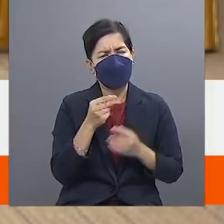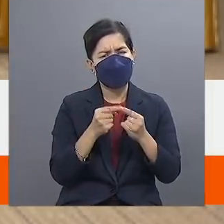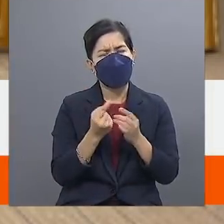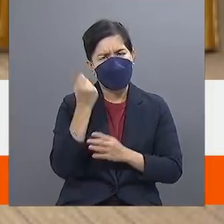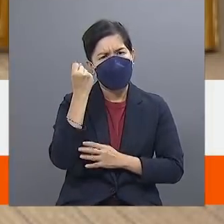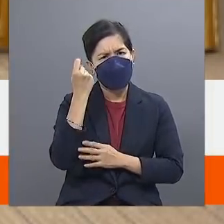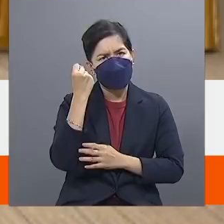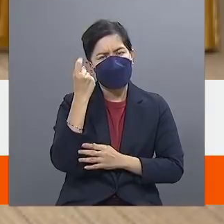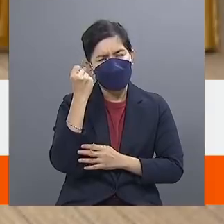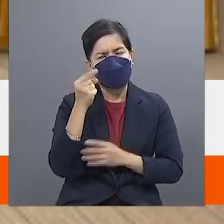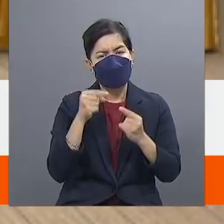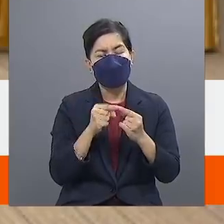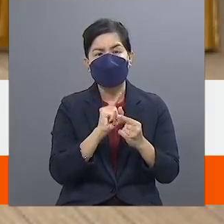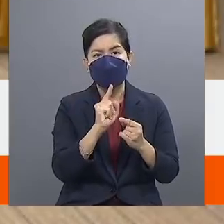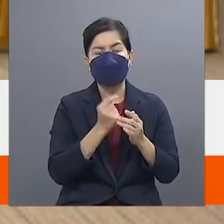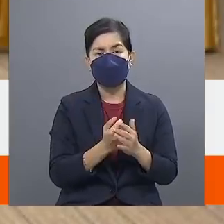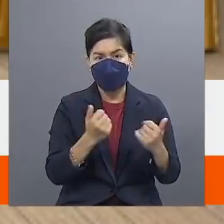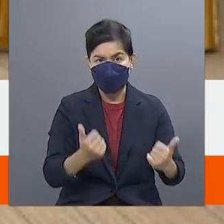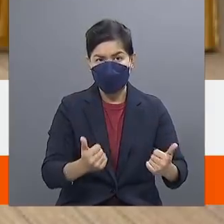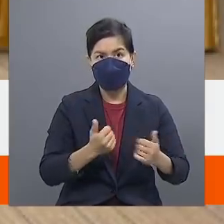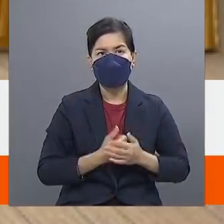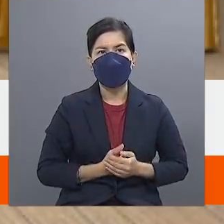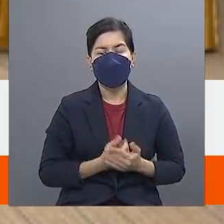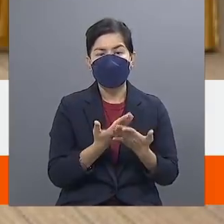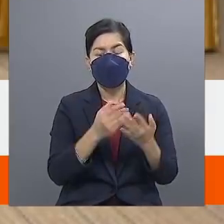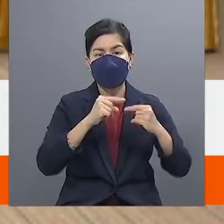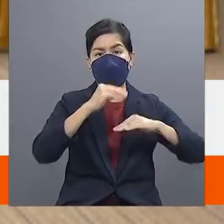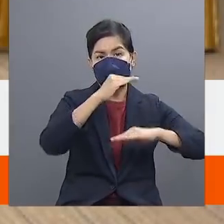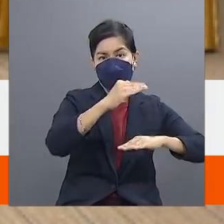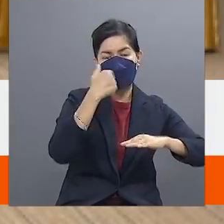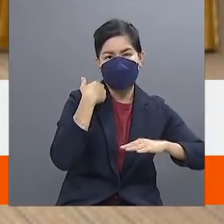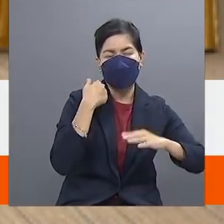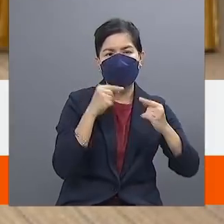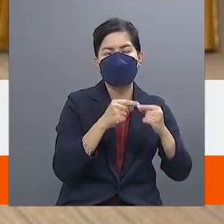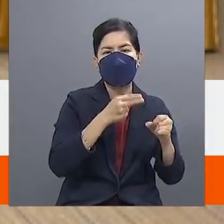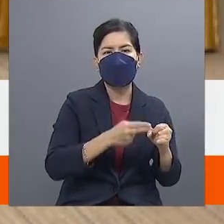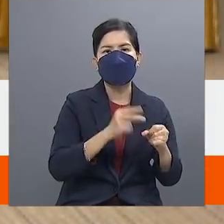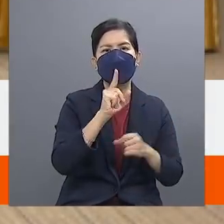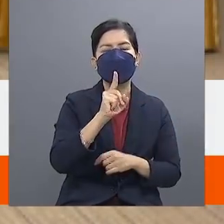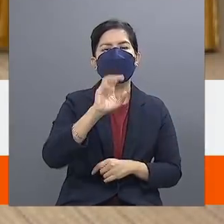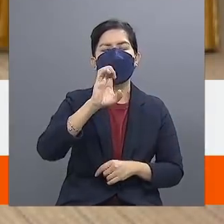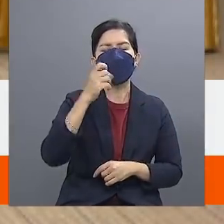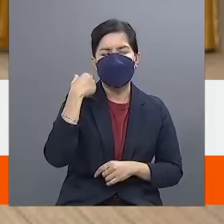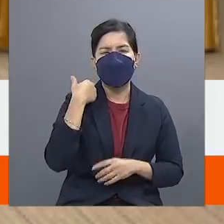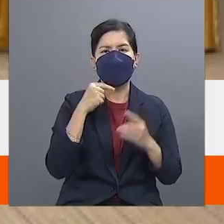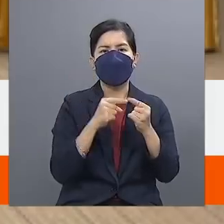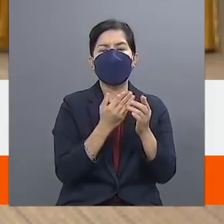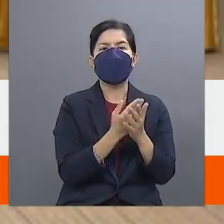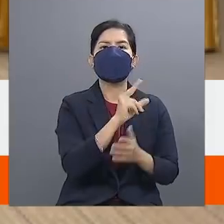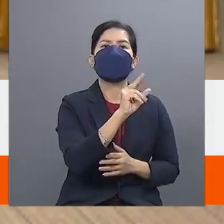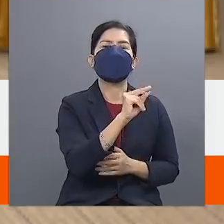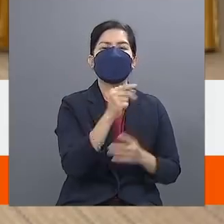อนนี้เนี่ยที่เราตรึงดีเซลไว้อยู่ที่30บาทเนี่ยใช้ไปแล้ว 3.79 บ